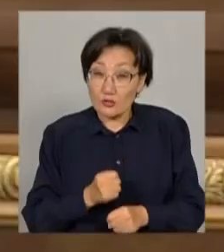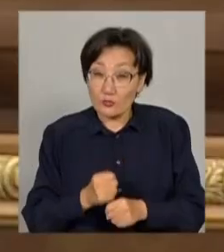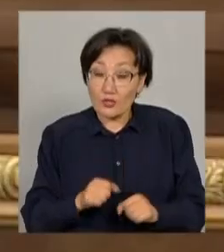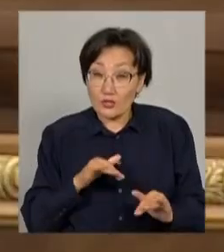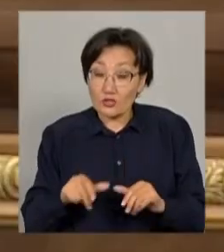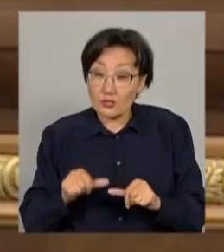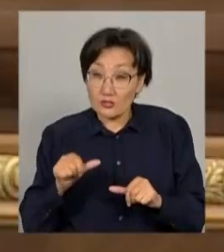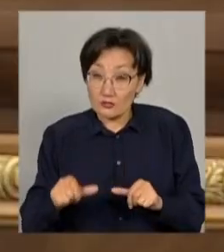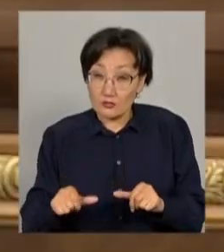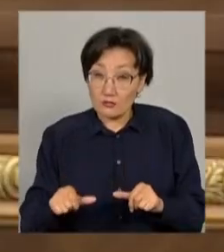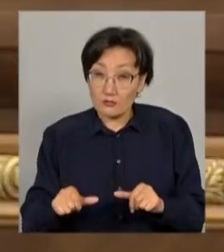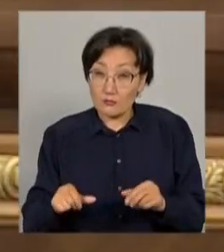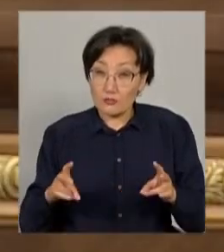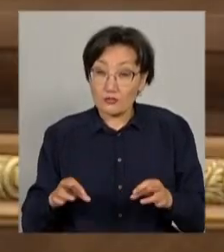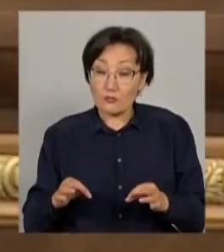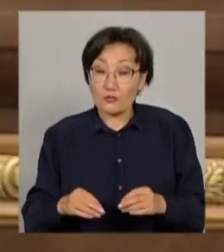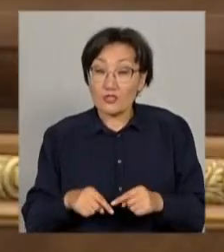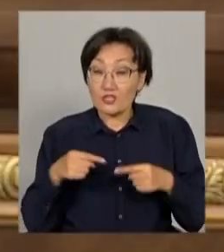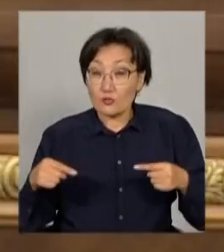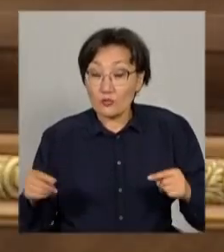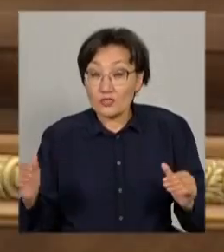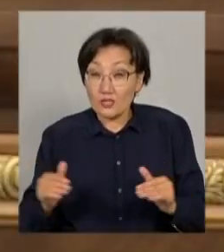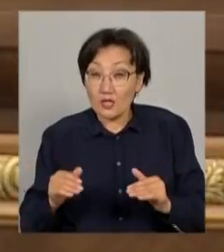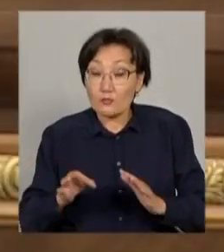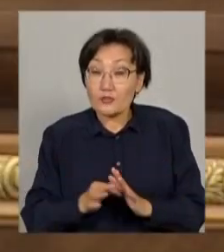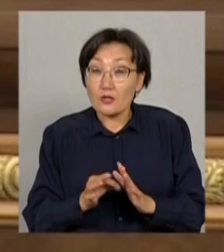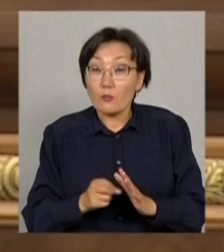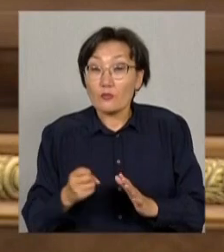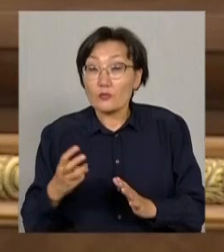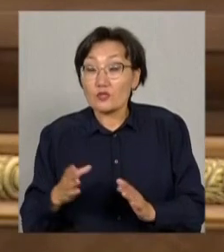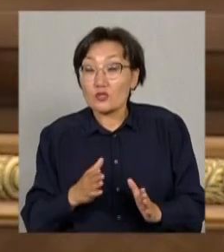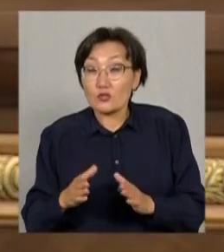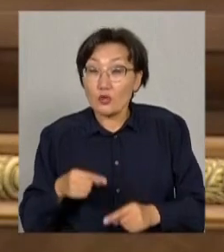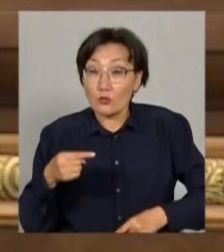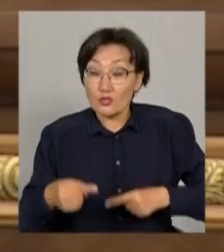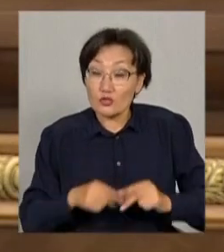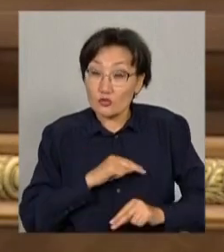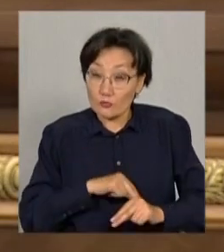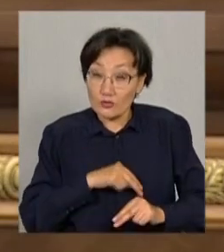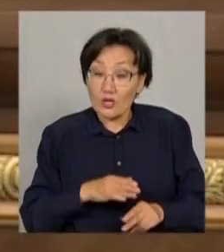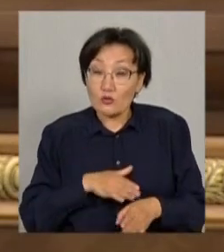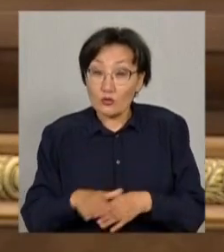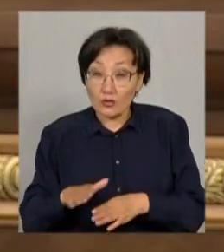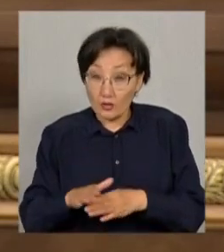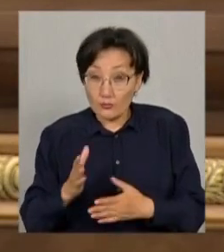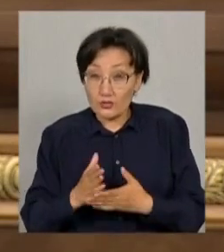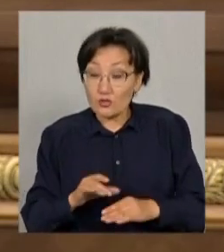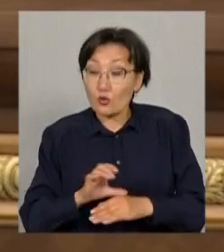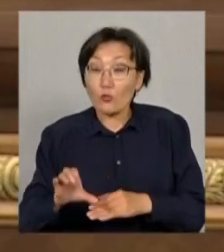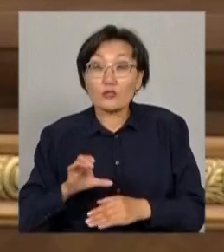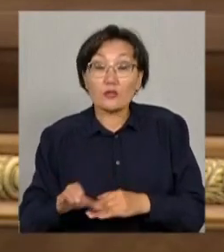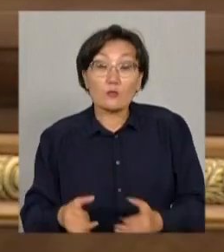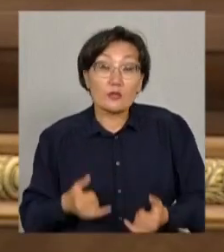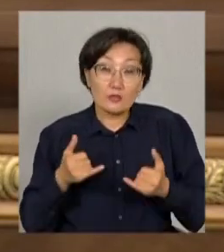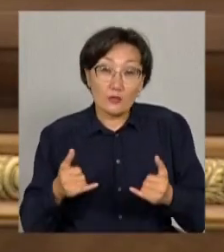ерекшеліктерінде. Дегенмен алшақтықтарды азайту мақсатында бірқатар жүйелі шаралар қабылдануда. Тауарларға